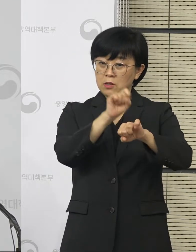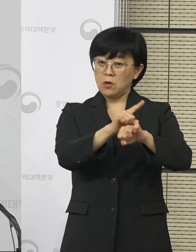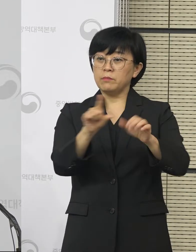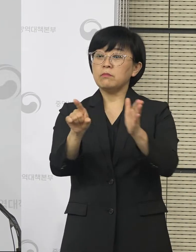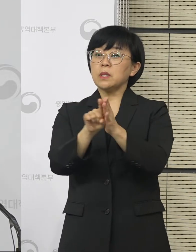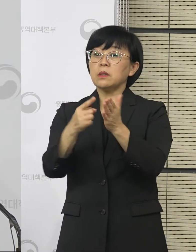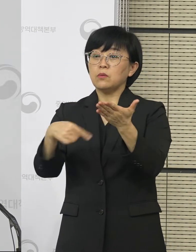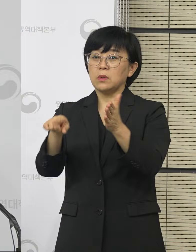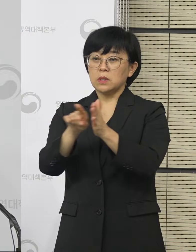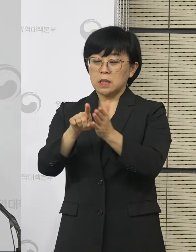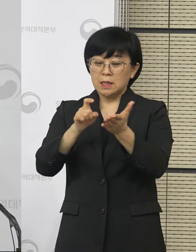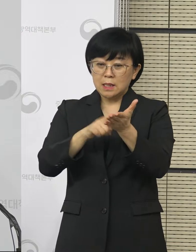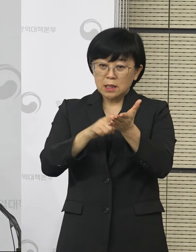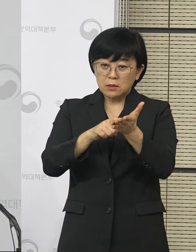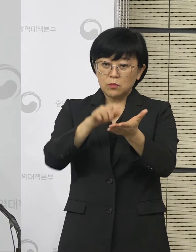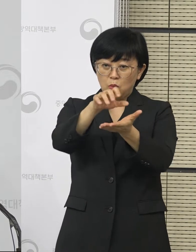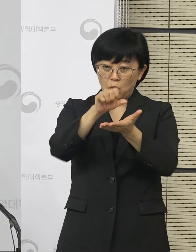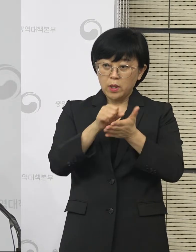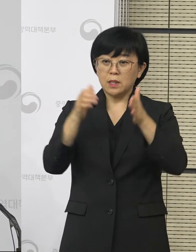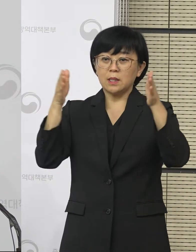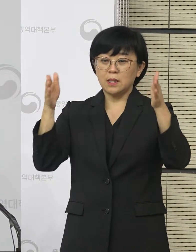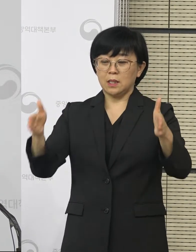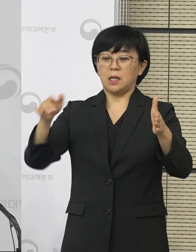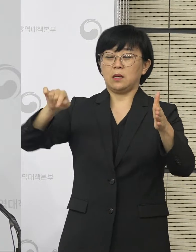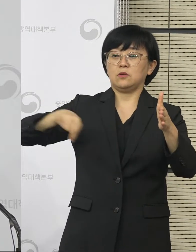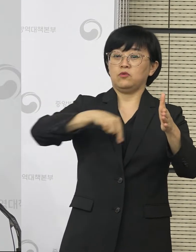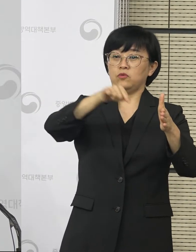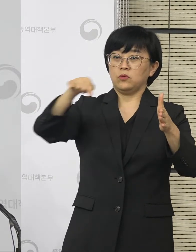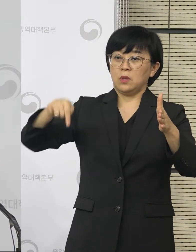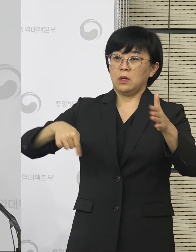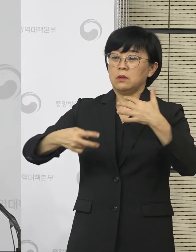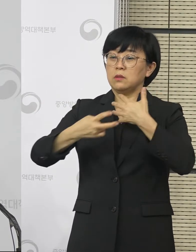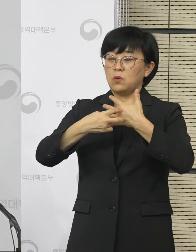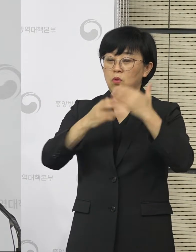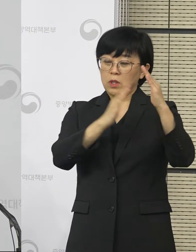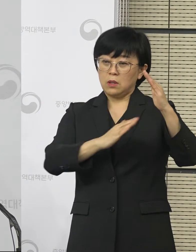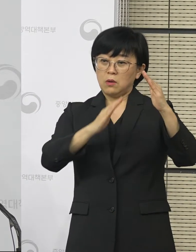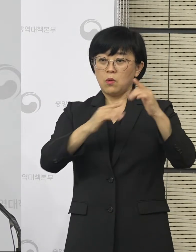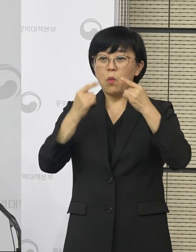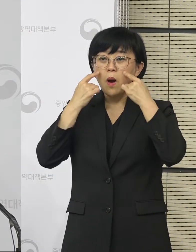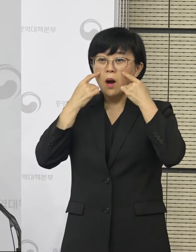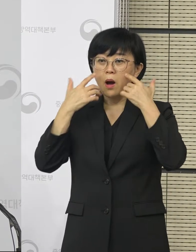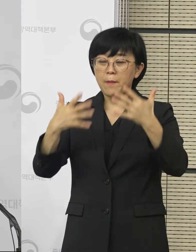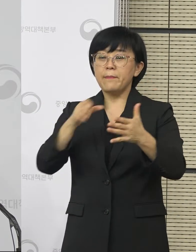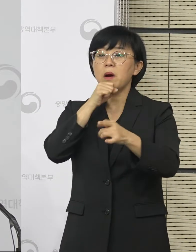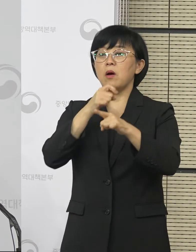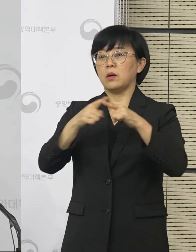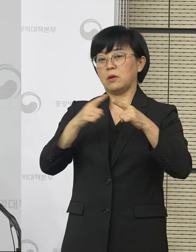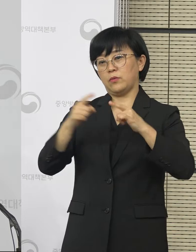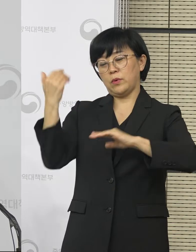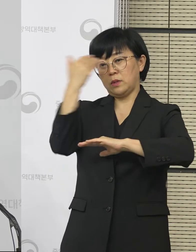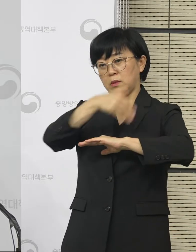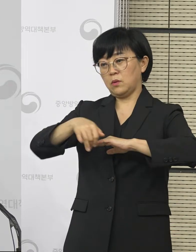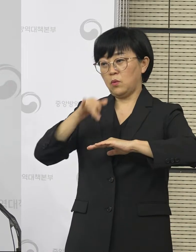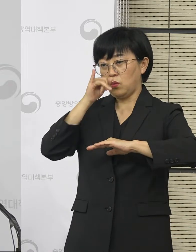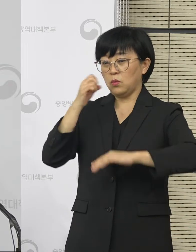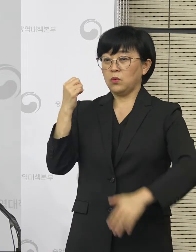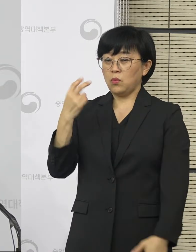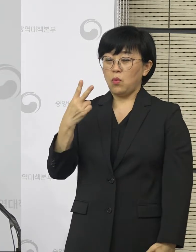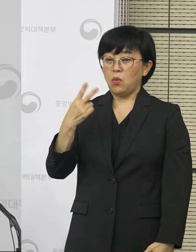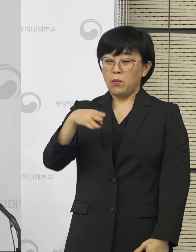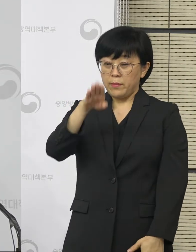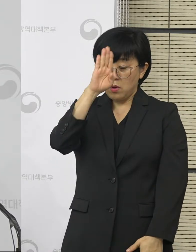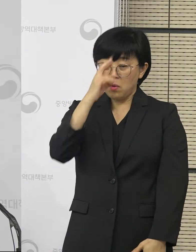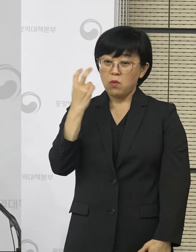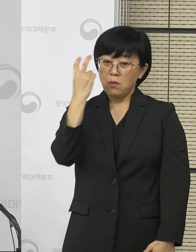검사의 신뢰성을 높이기 위해서 긴급 도입 기간 중에 검사 시행 의료기관의 정확도 평가를 실시할